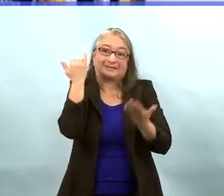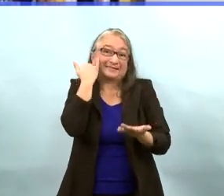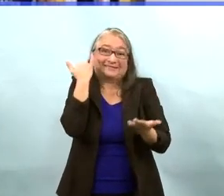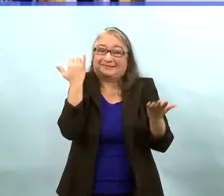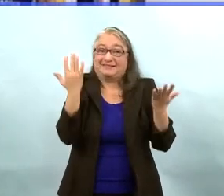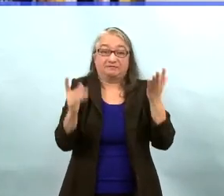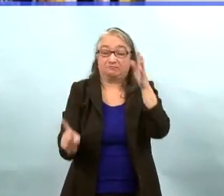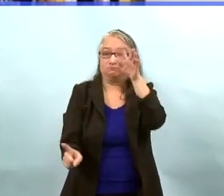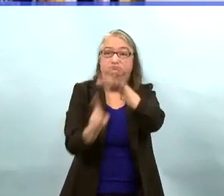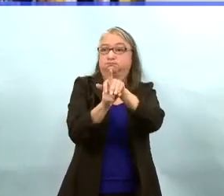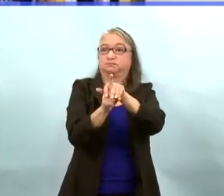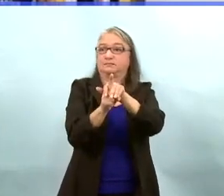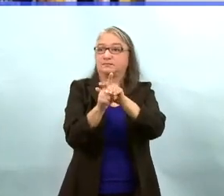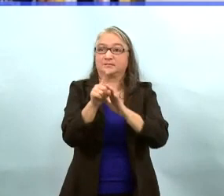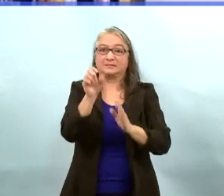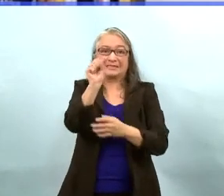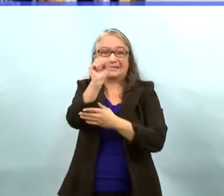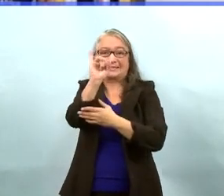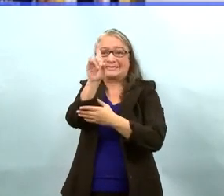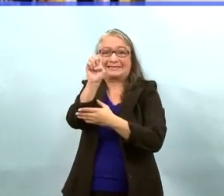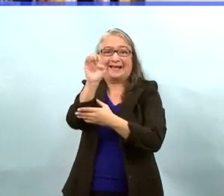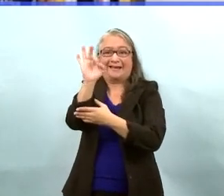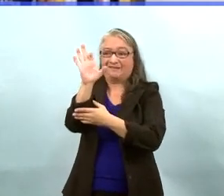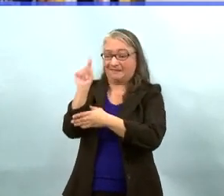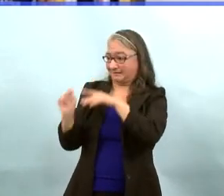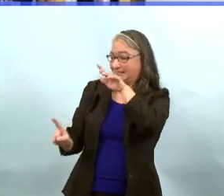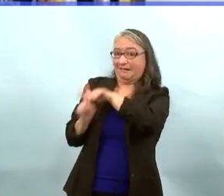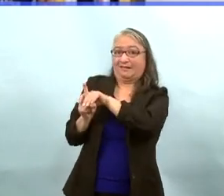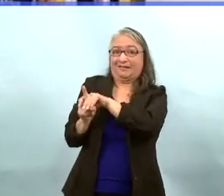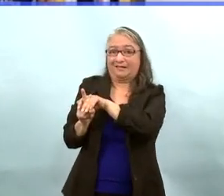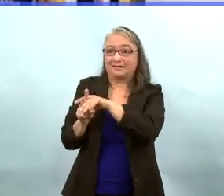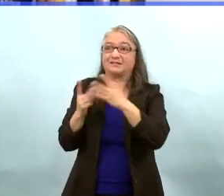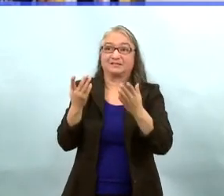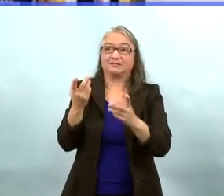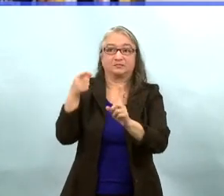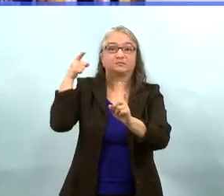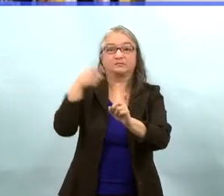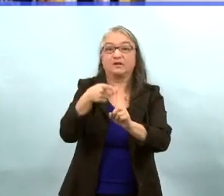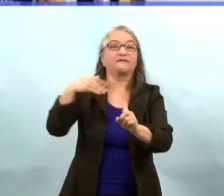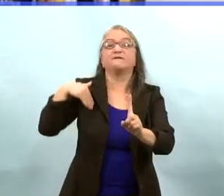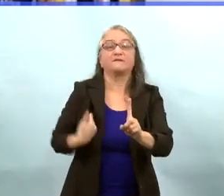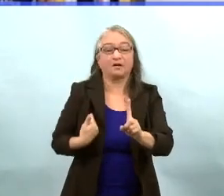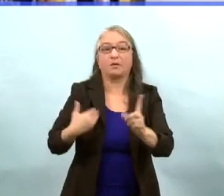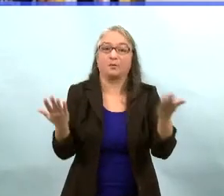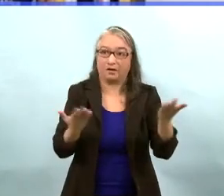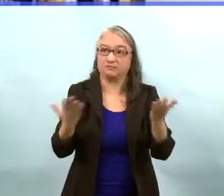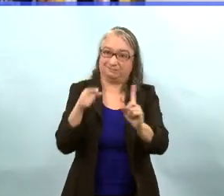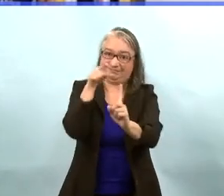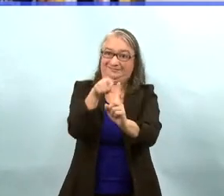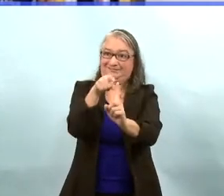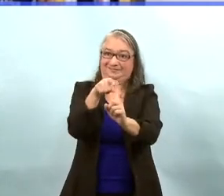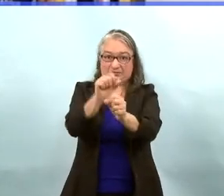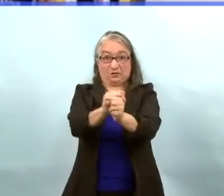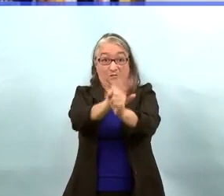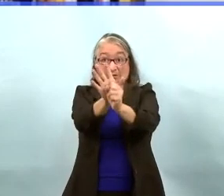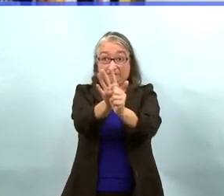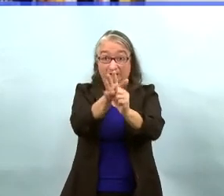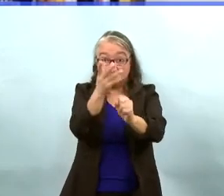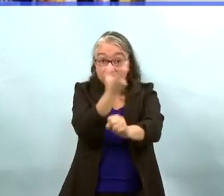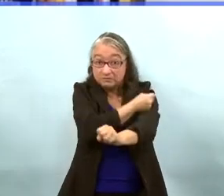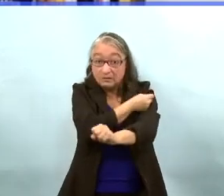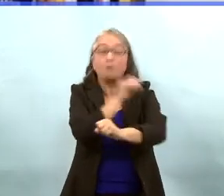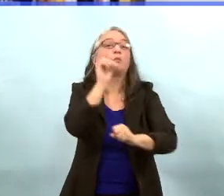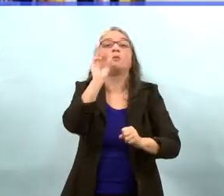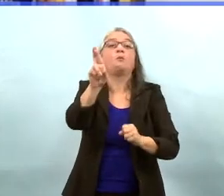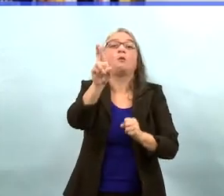si l'enfant va avoir des effets négatifs, on veut essayer de comprendre qu'est-ce qui aurait pu contribuer à ces symptômes? Si l'enfant vient de